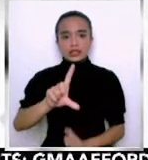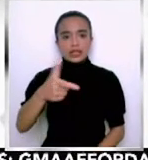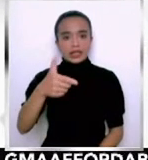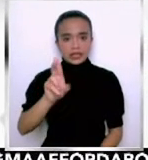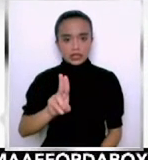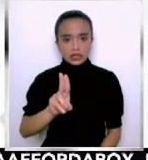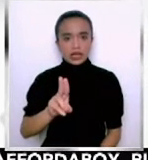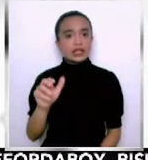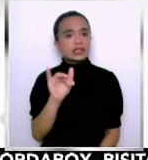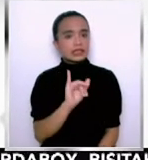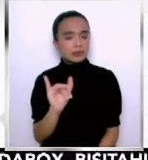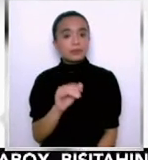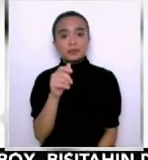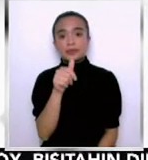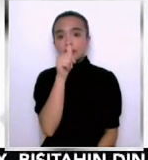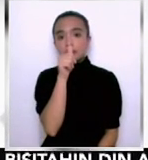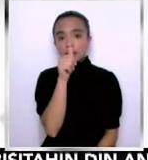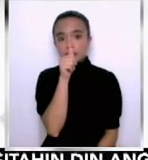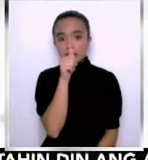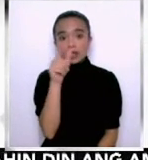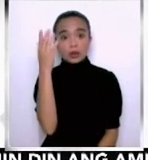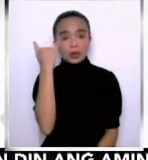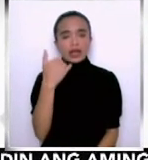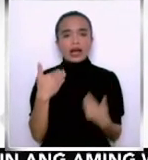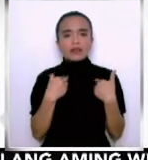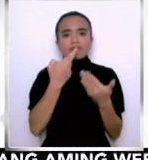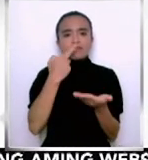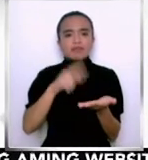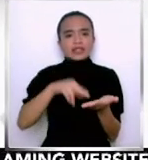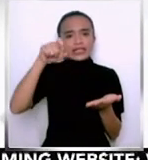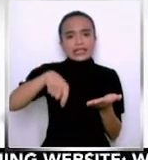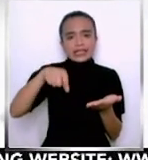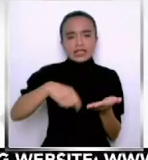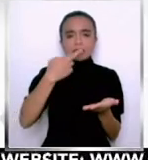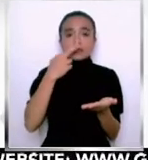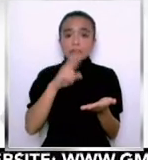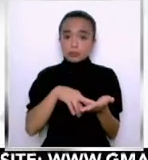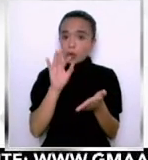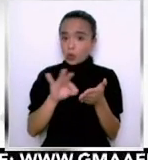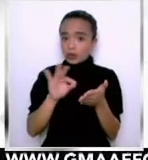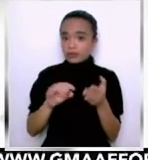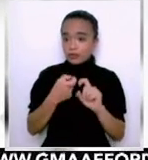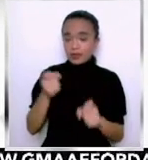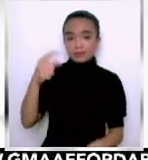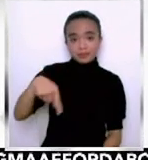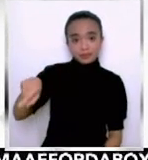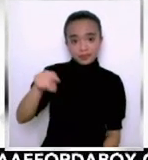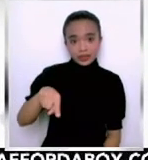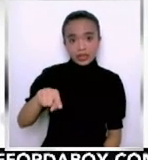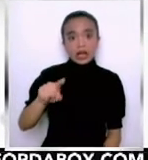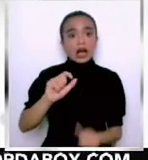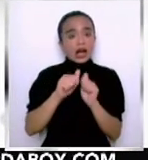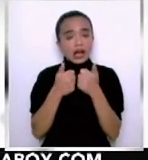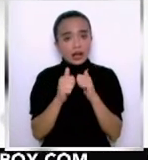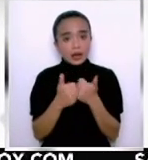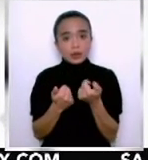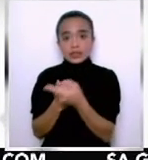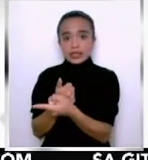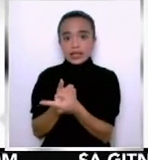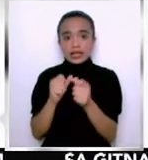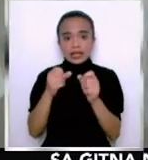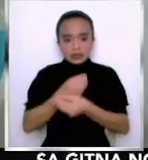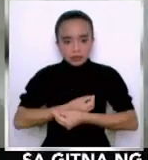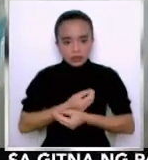yung liquidation report, kasi we also need a liquidation report coming from them in terms of how they were able to disperse of the